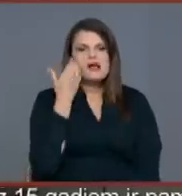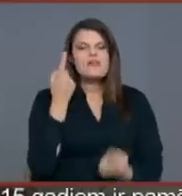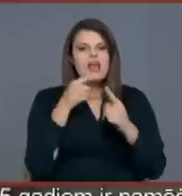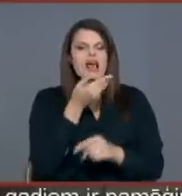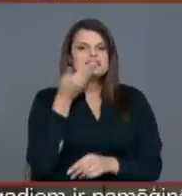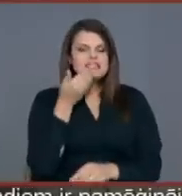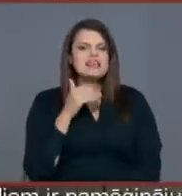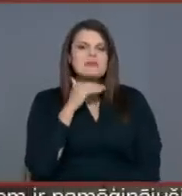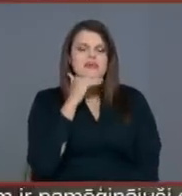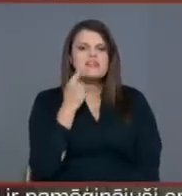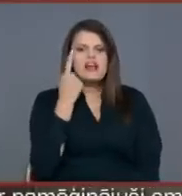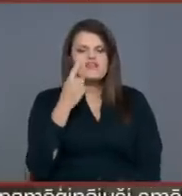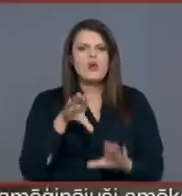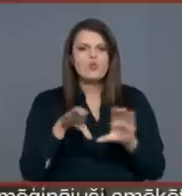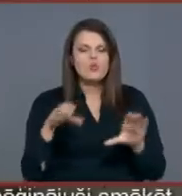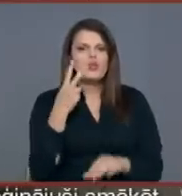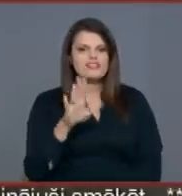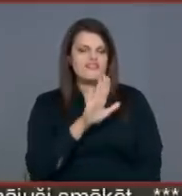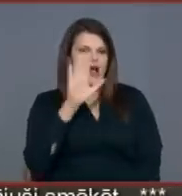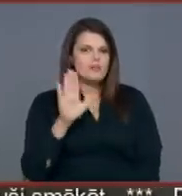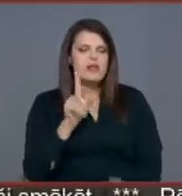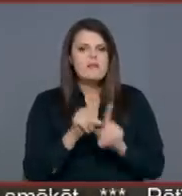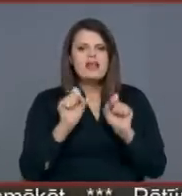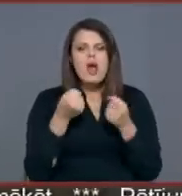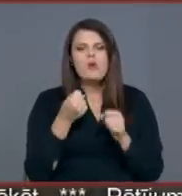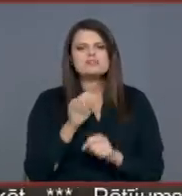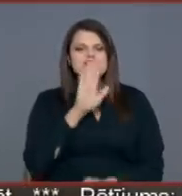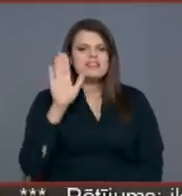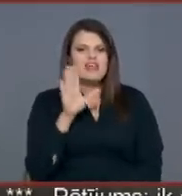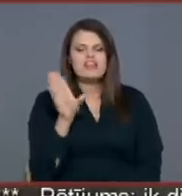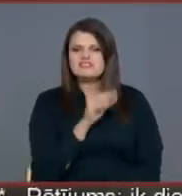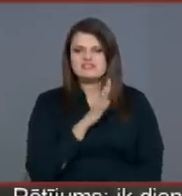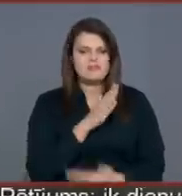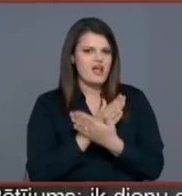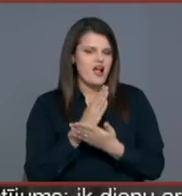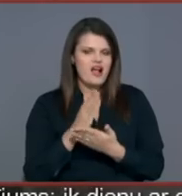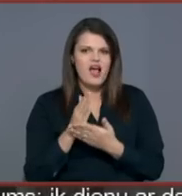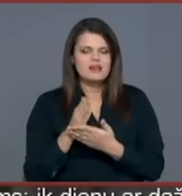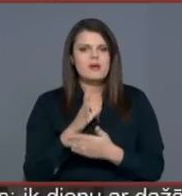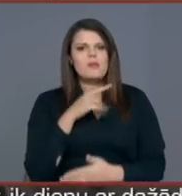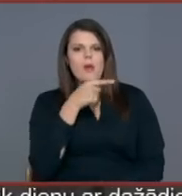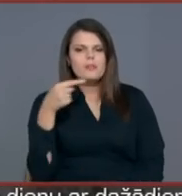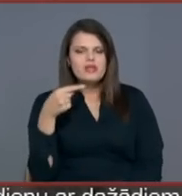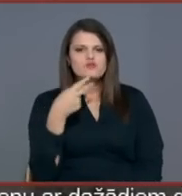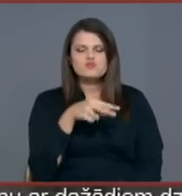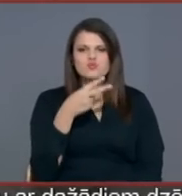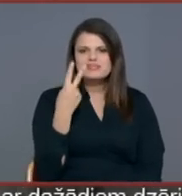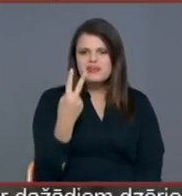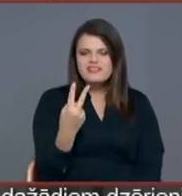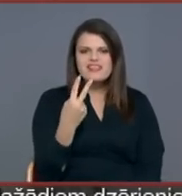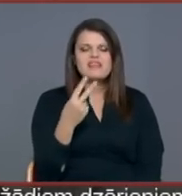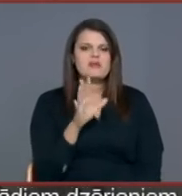siltāks, pietiekot pat ar vienu roli divām dienām. Arī augstākajās dienās viss bija kārtībā. Pie mums bija minus 22